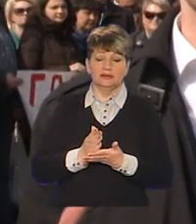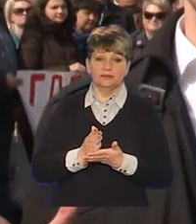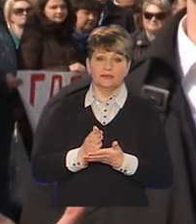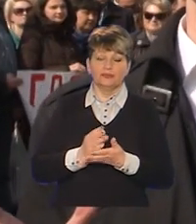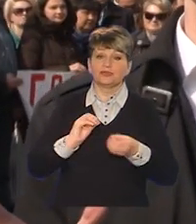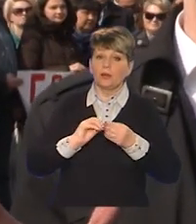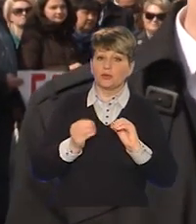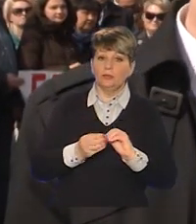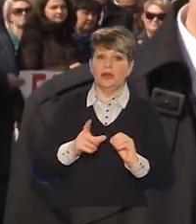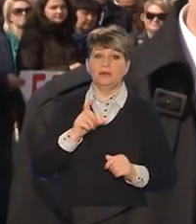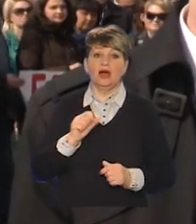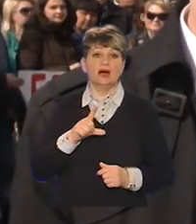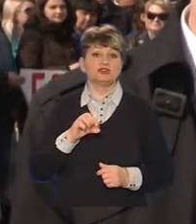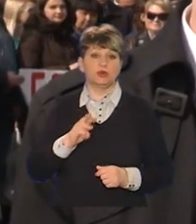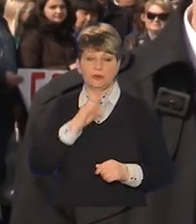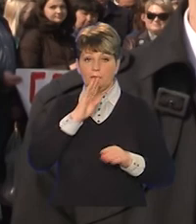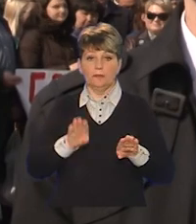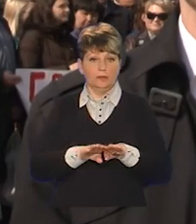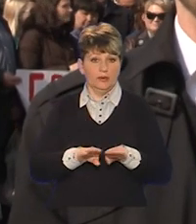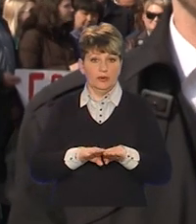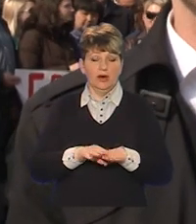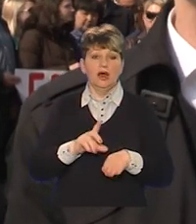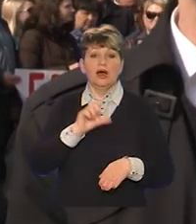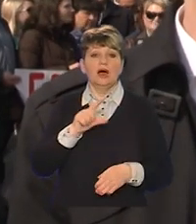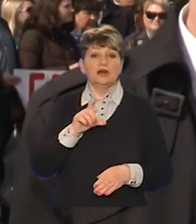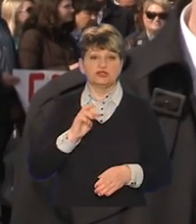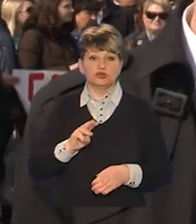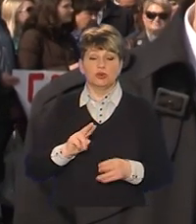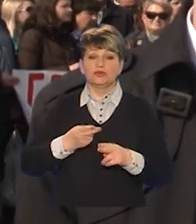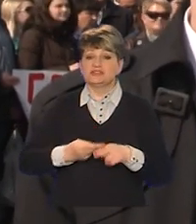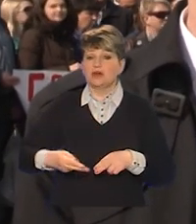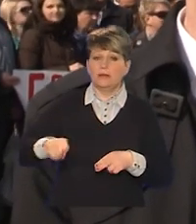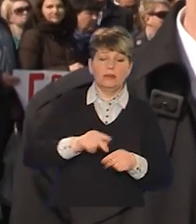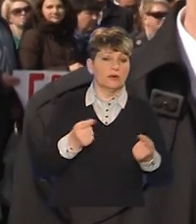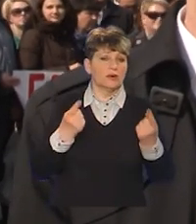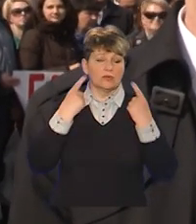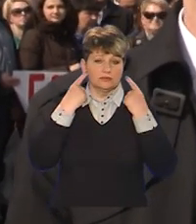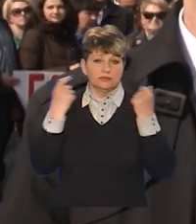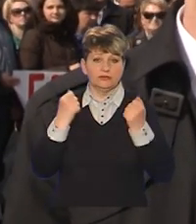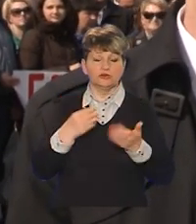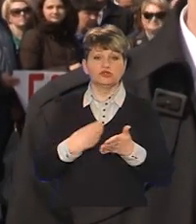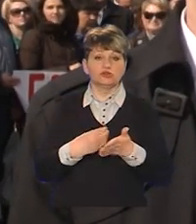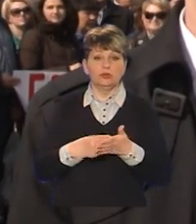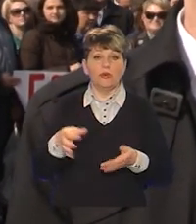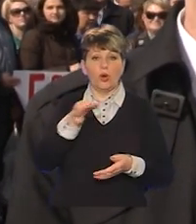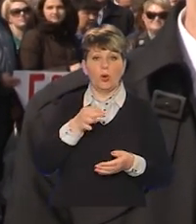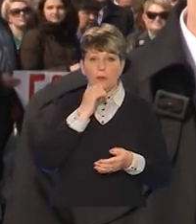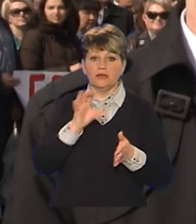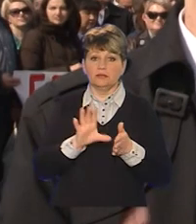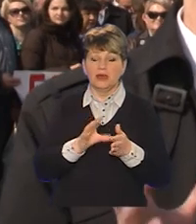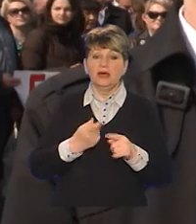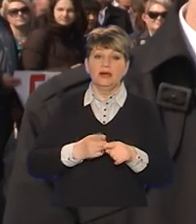явище з проблеми на азоті. Тому що азот заборгував колосальну суму обленерго, і цей